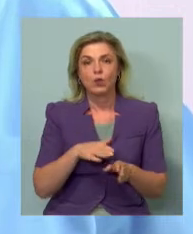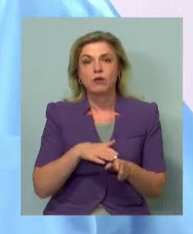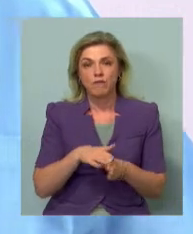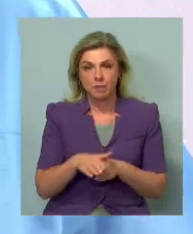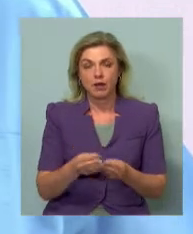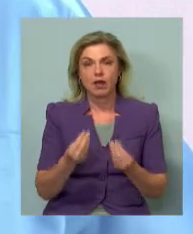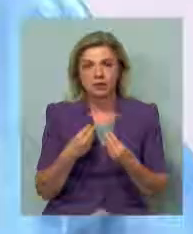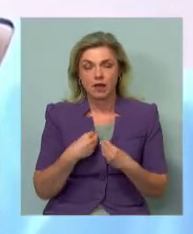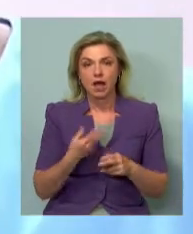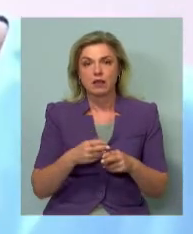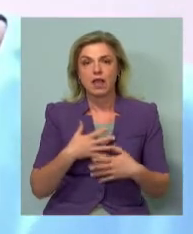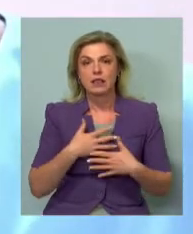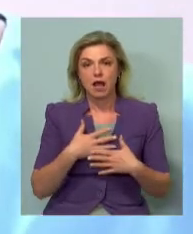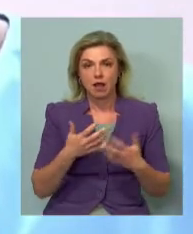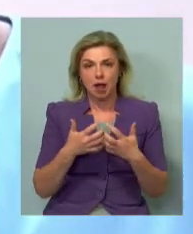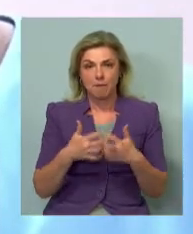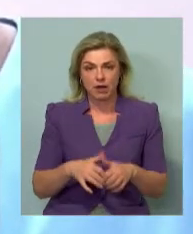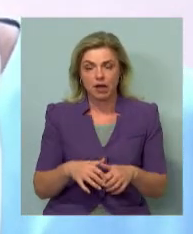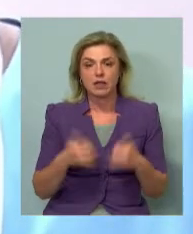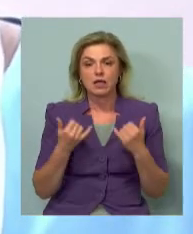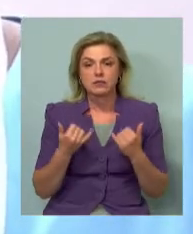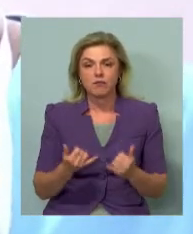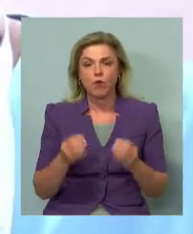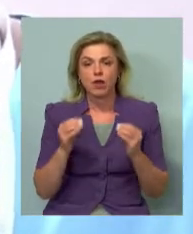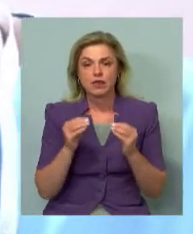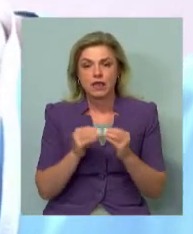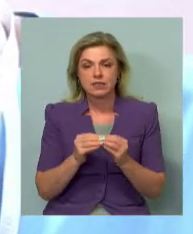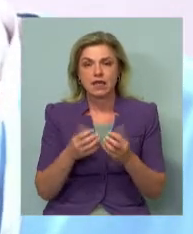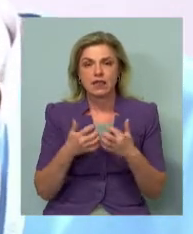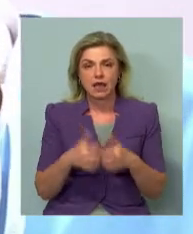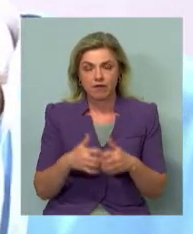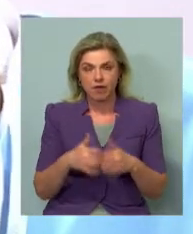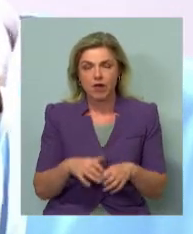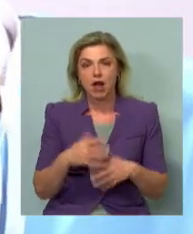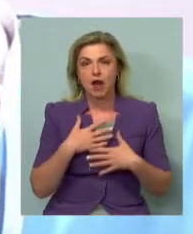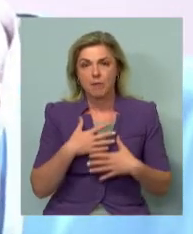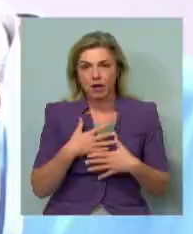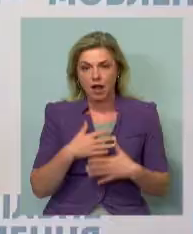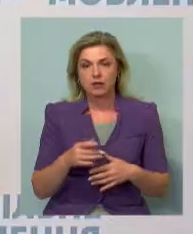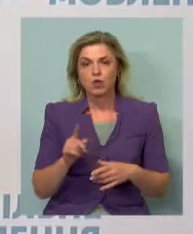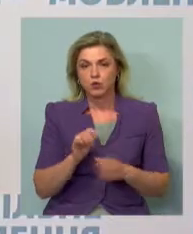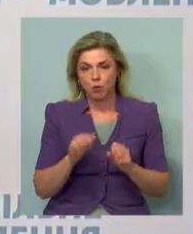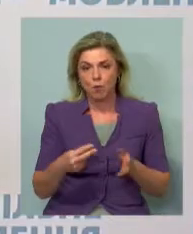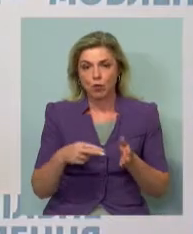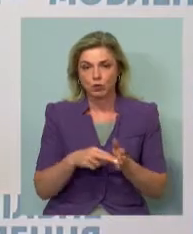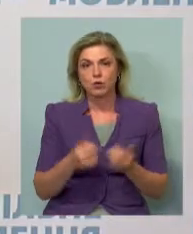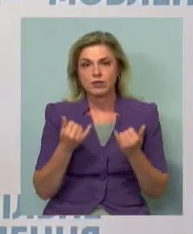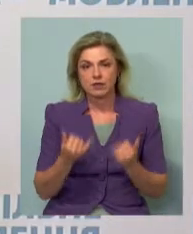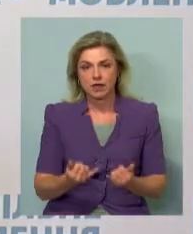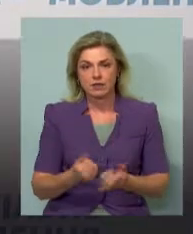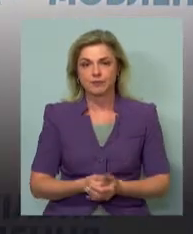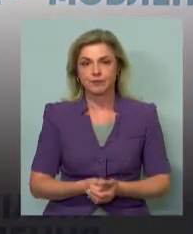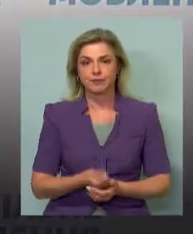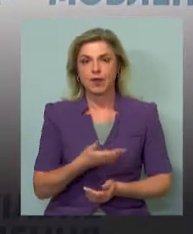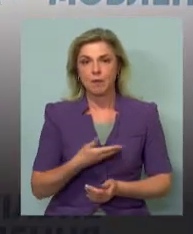допоставляти дихальні апарати. На сьогоднішній день у нас є 10 дихальних апаратів, які можемо ми підключити пацієнту вже зараз. Ми забезпечені, у